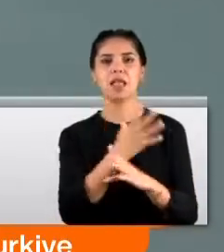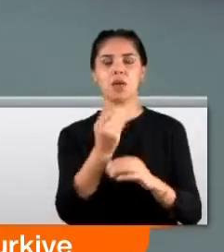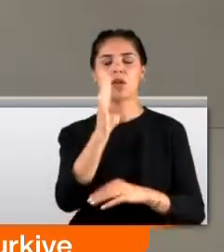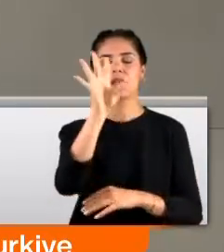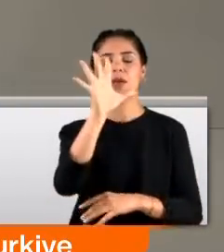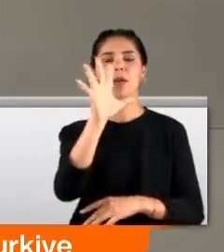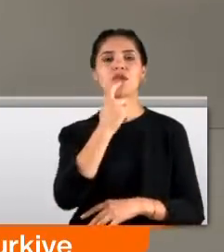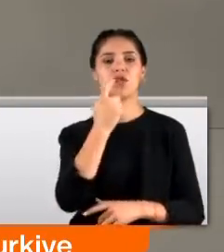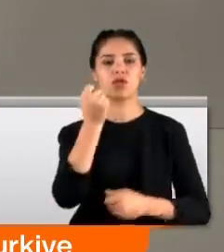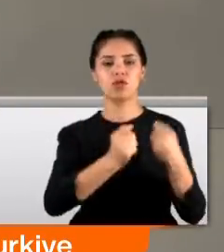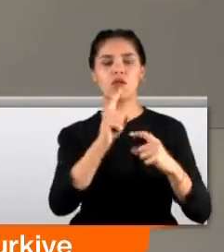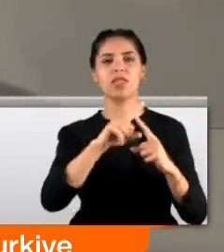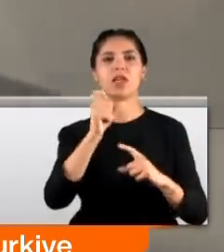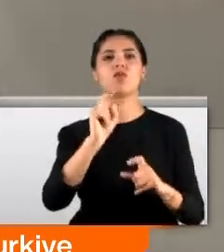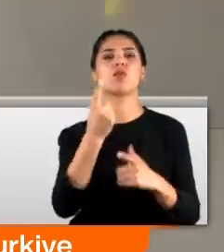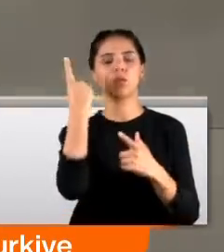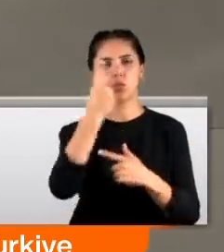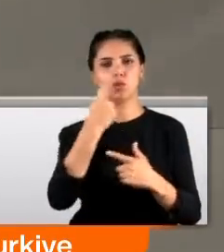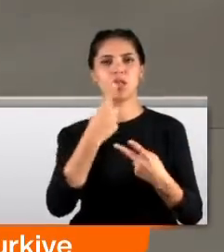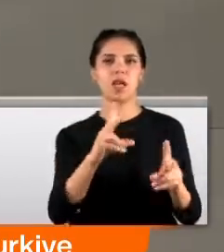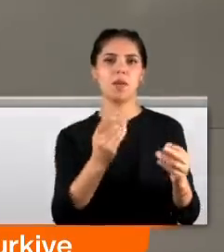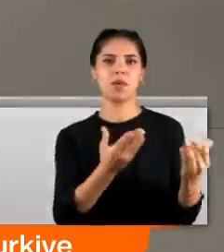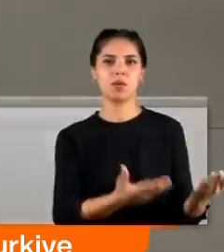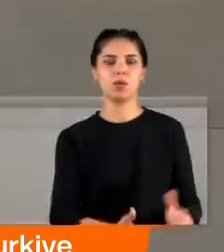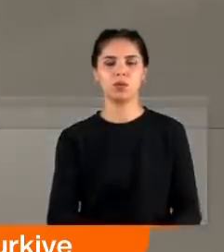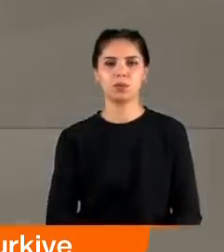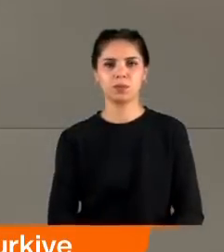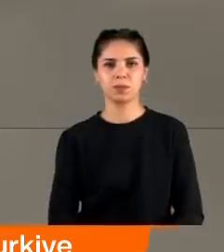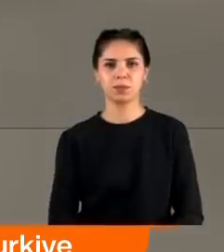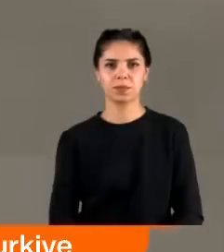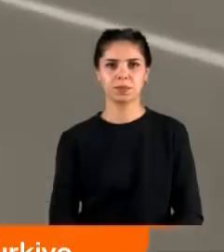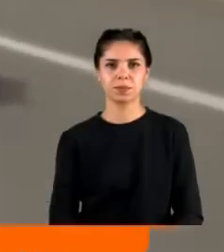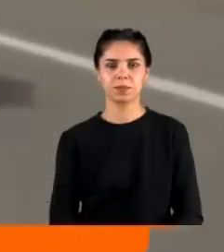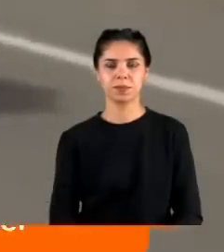yaşındaki sürücü kimliği tespit edilemediği için serbest bırakılmıştı.